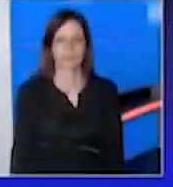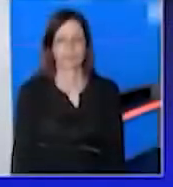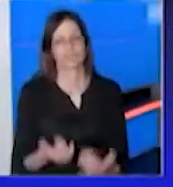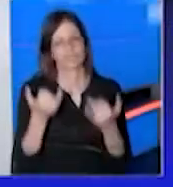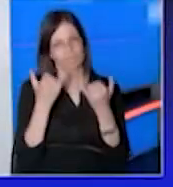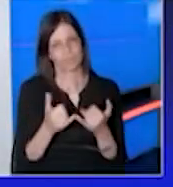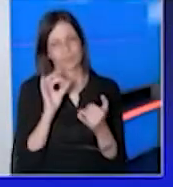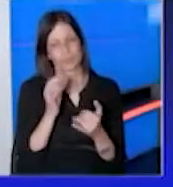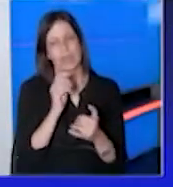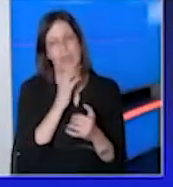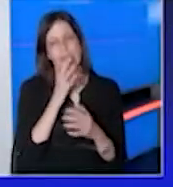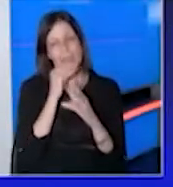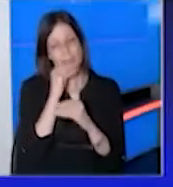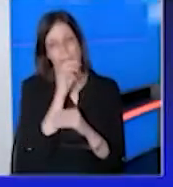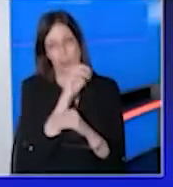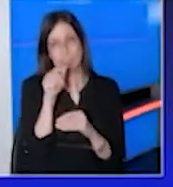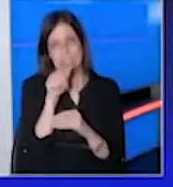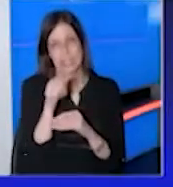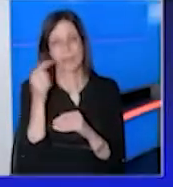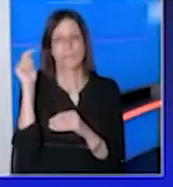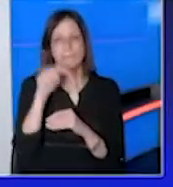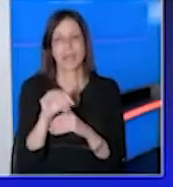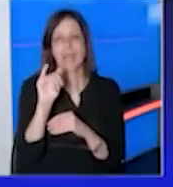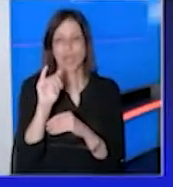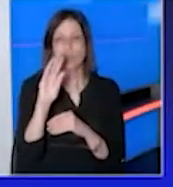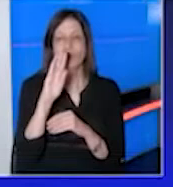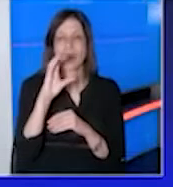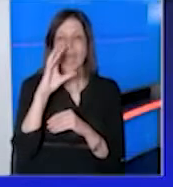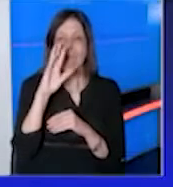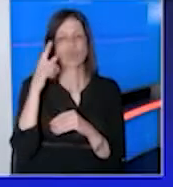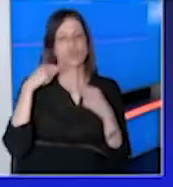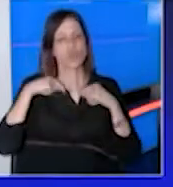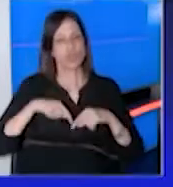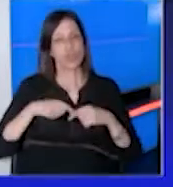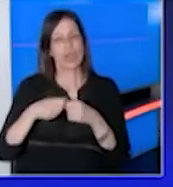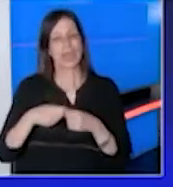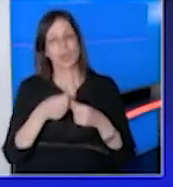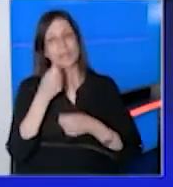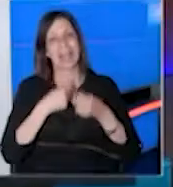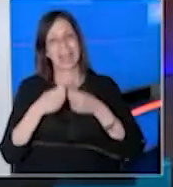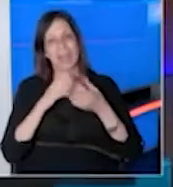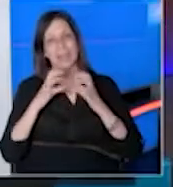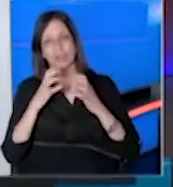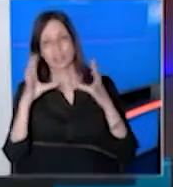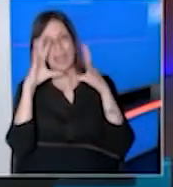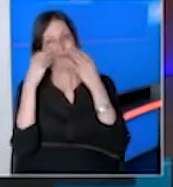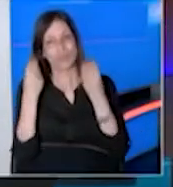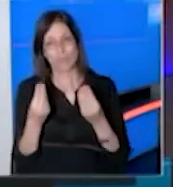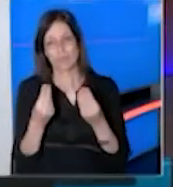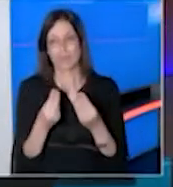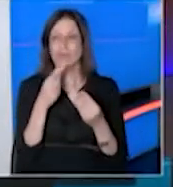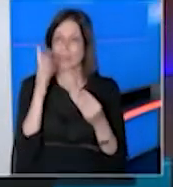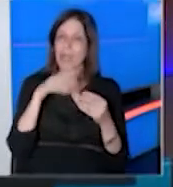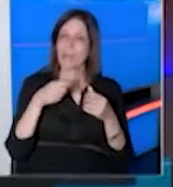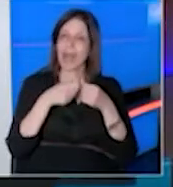ועכשיו כדי להתדיין בעניין, הגיע אלינו יעקב בחר, שהוא יו"ר הארגונים הכלכליים הקיבוציים, ערב טוב. ערב טוב. ואתה